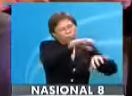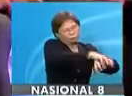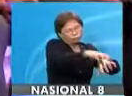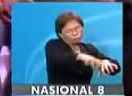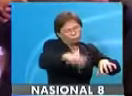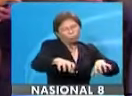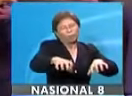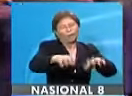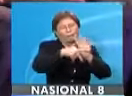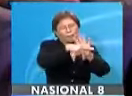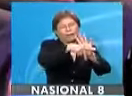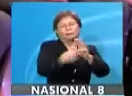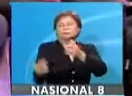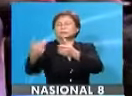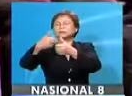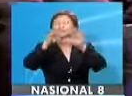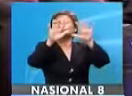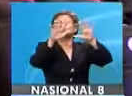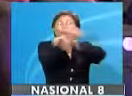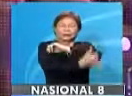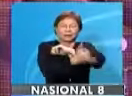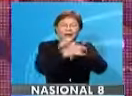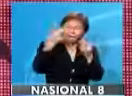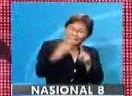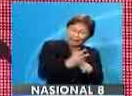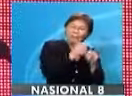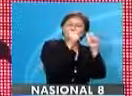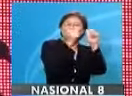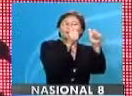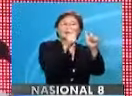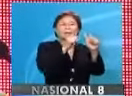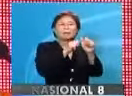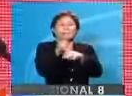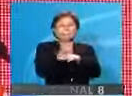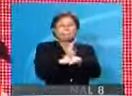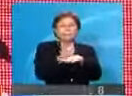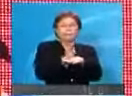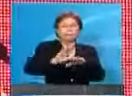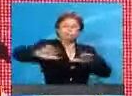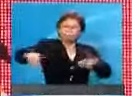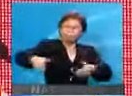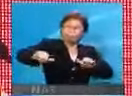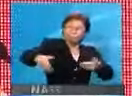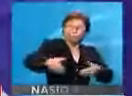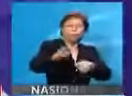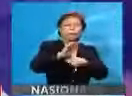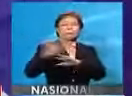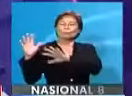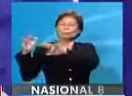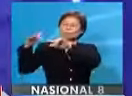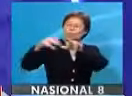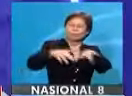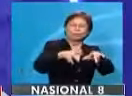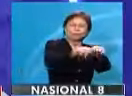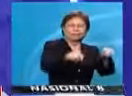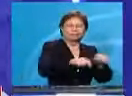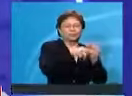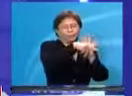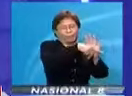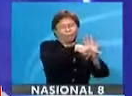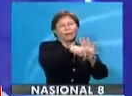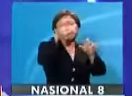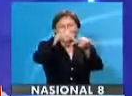disertai 10 buah negara inilah kali pertama aspek perniagaan diperkenalkan kepada pengunjung di tapak pameran